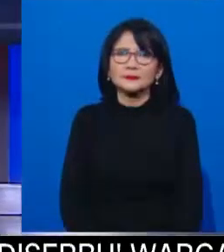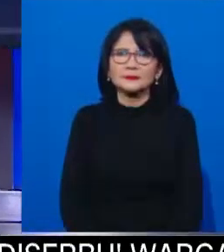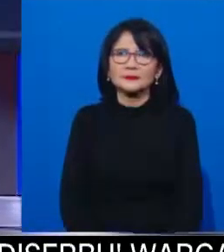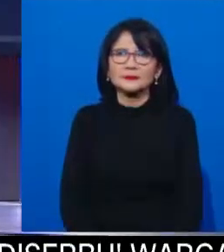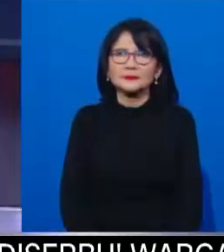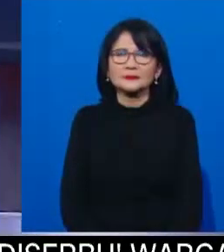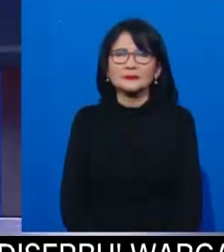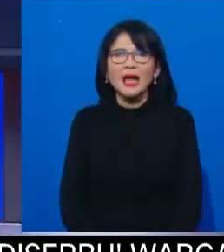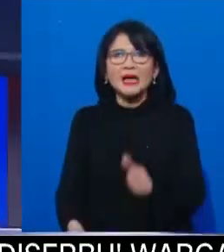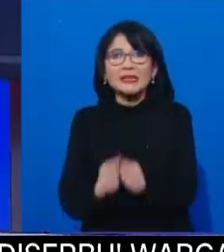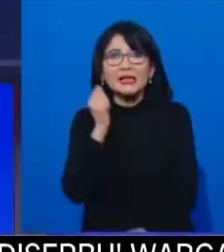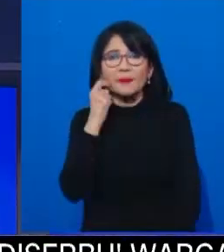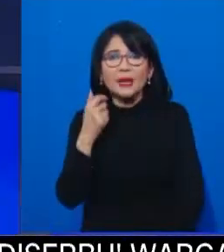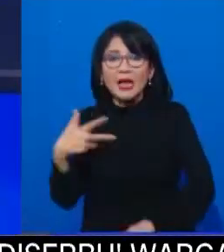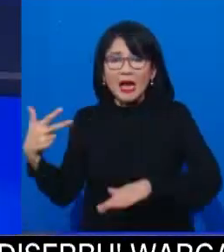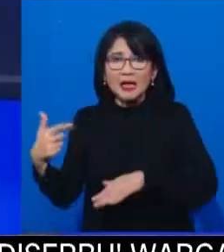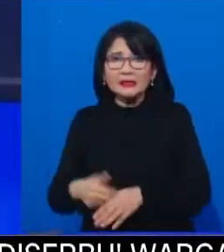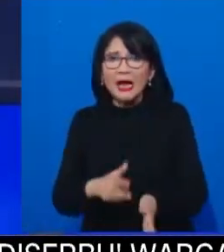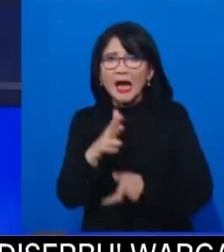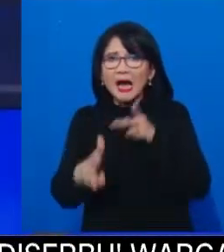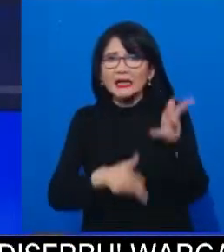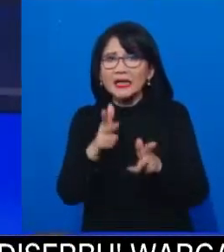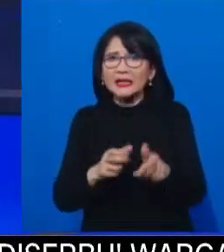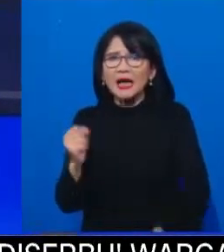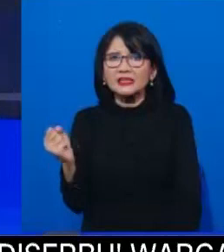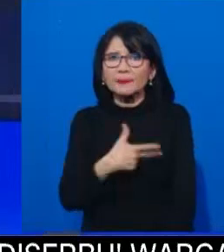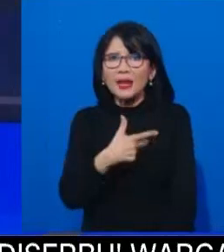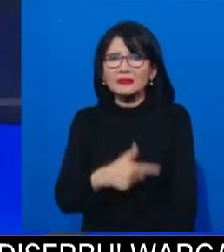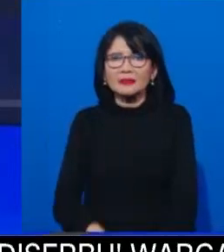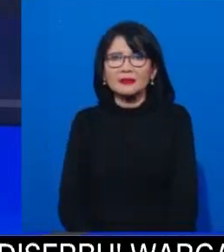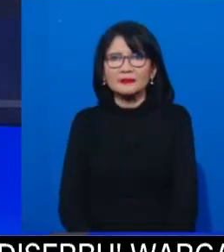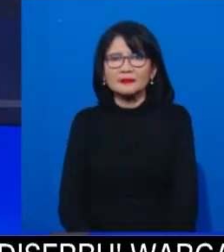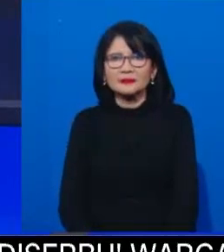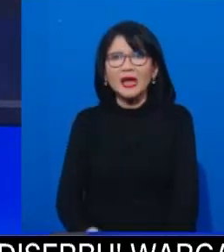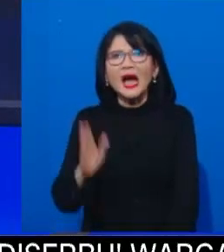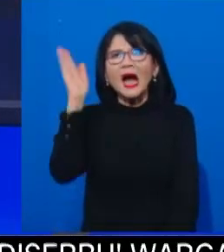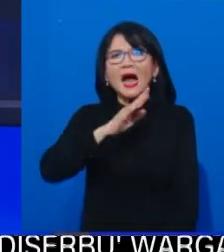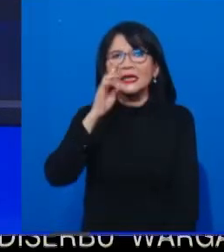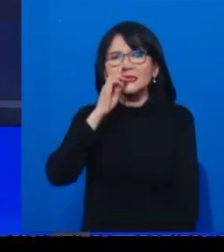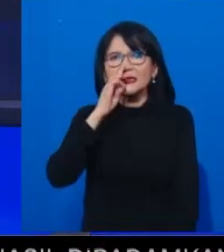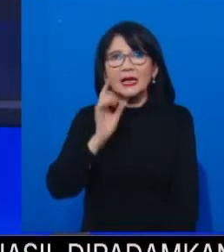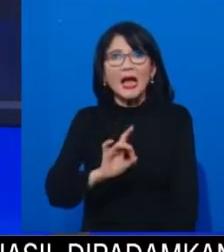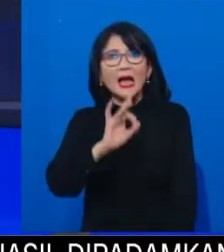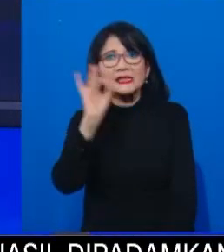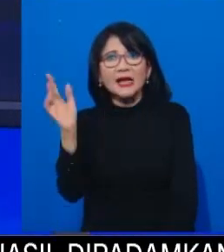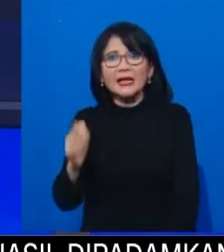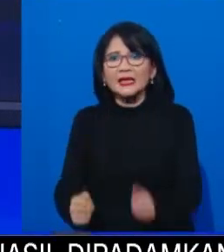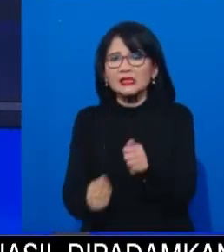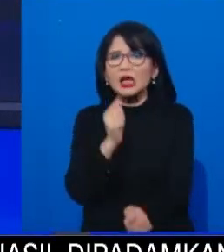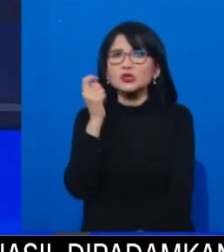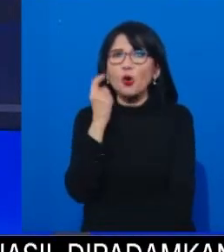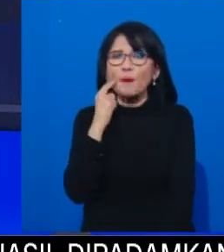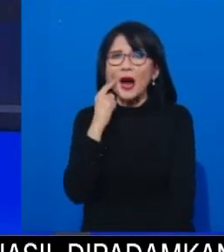Berikutnya, uji coba kereta cepat terus dilakukan oleh PT Kereta Cepat Indonesia China pada Senin. Selain pelaksanaan uji coba